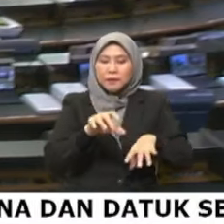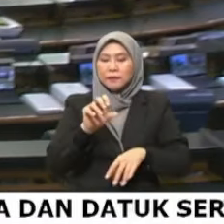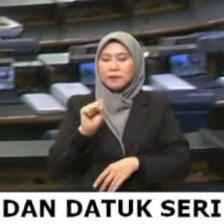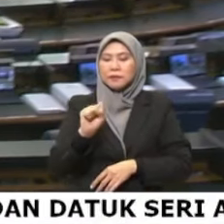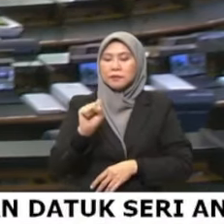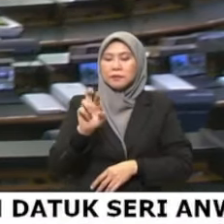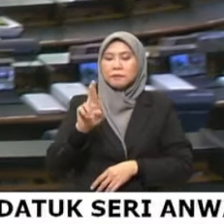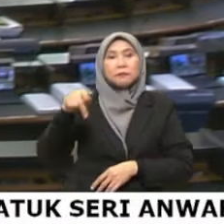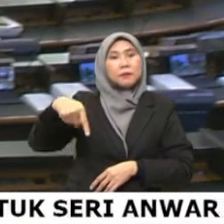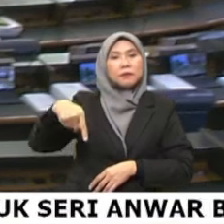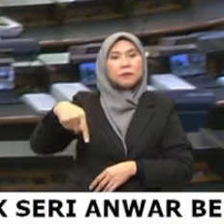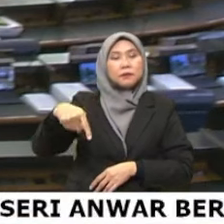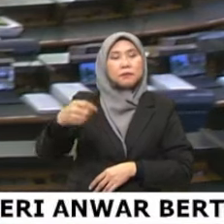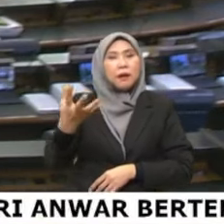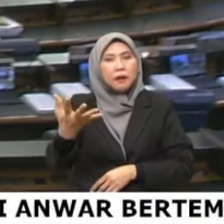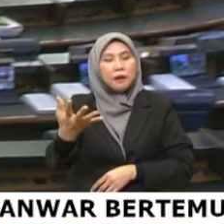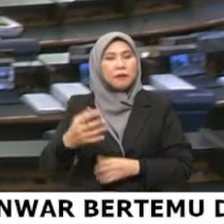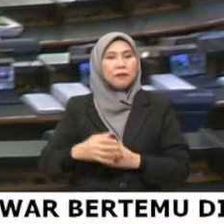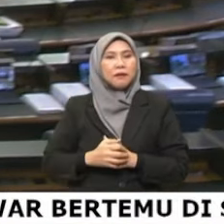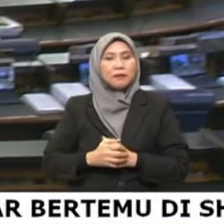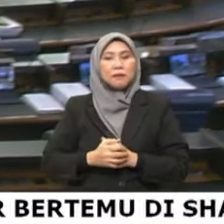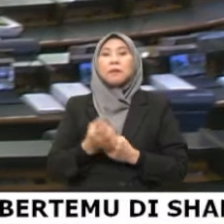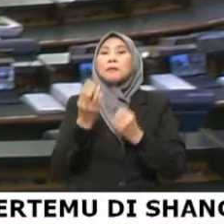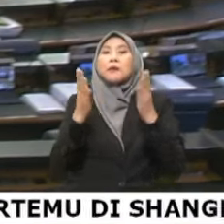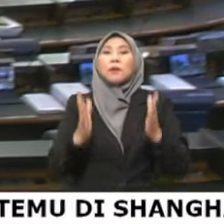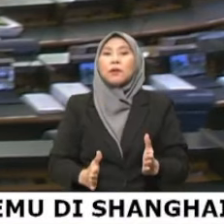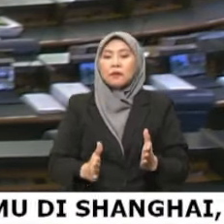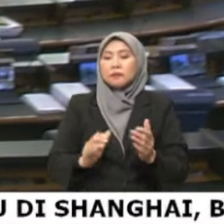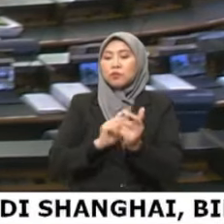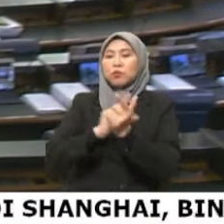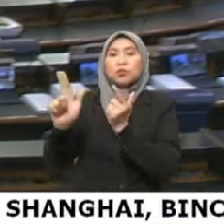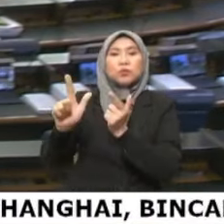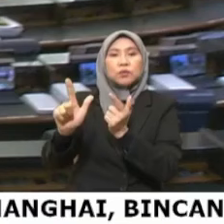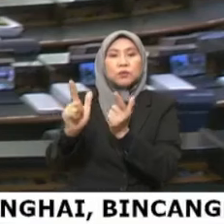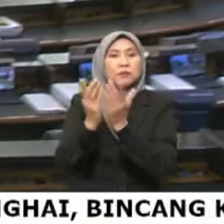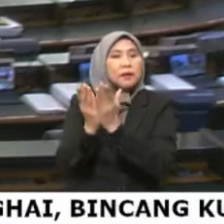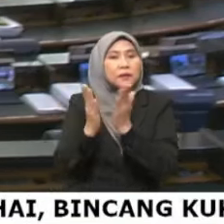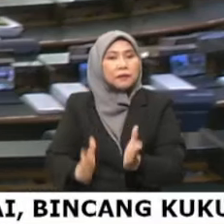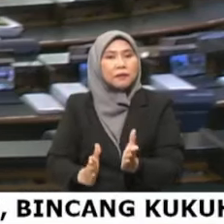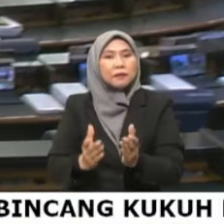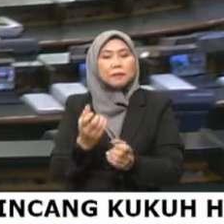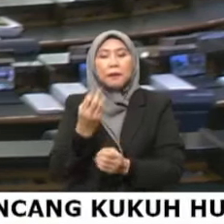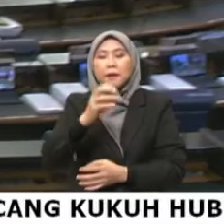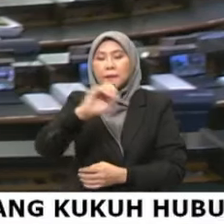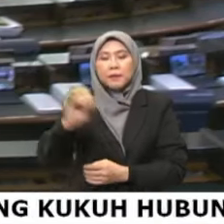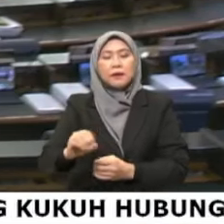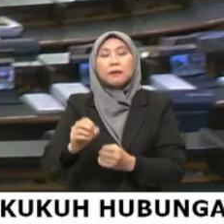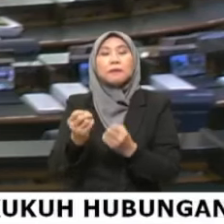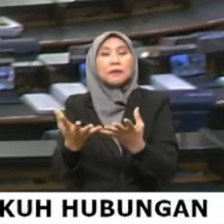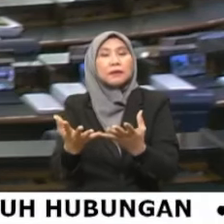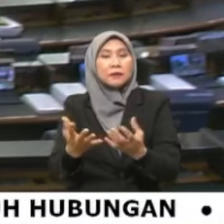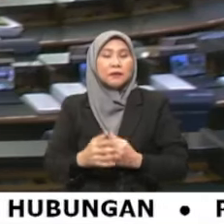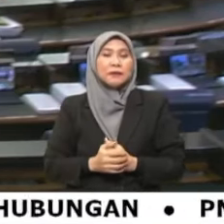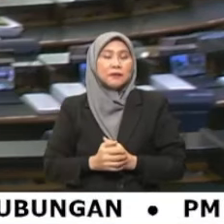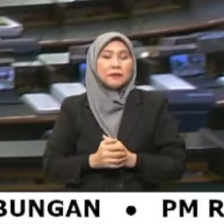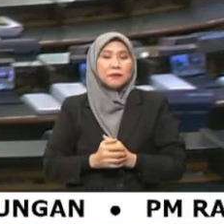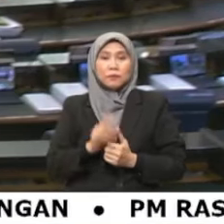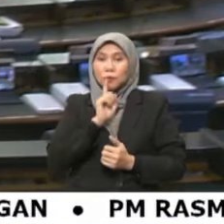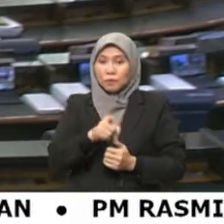CLP, dan berapa banyak yang dah lulus peratusannya? Ya, sebab saya difahamkan